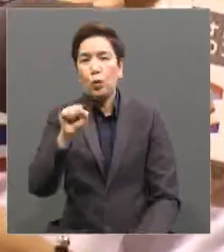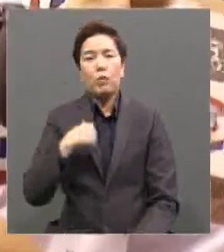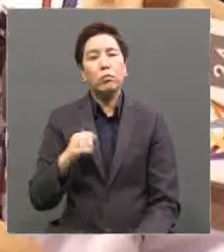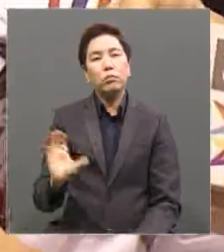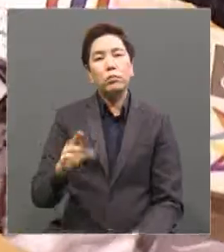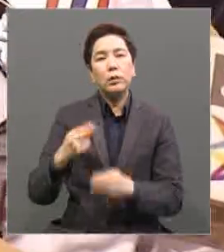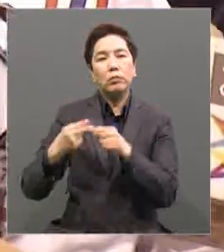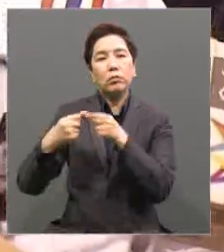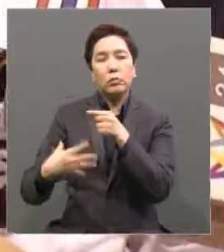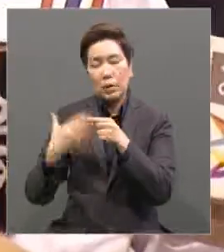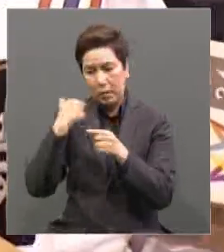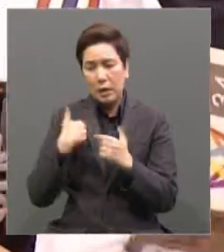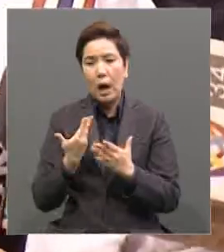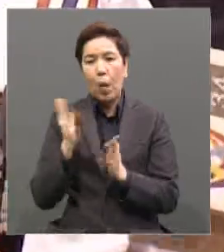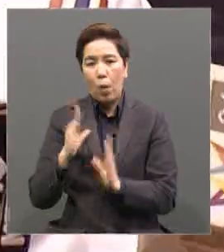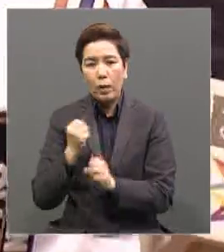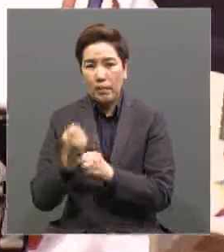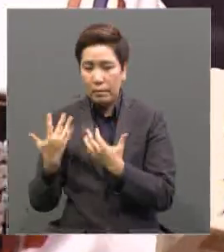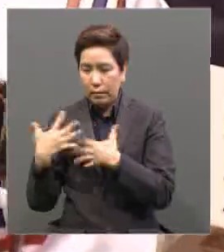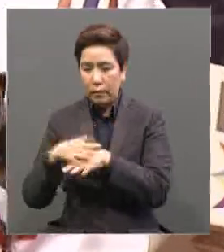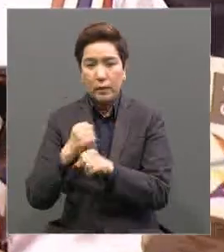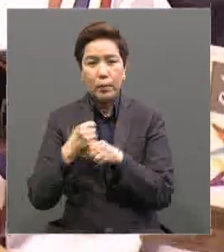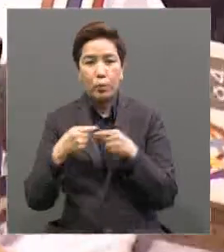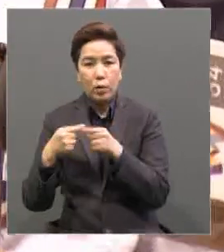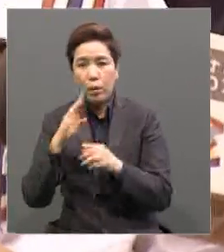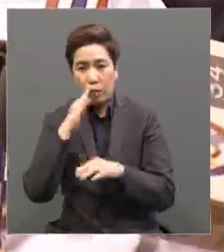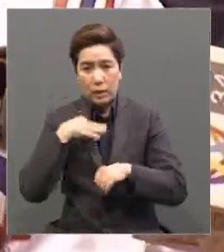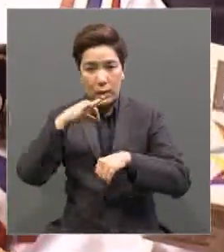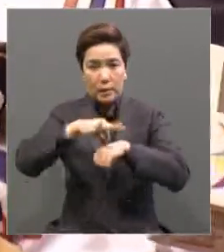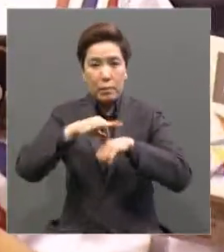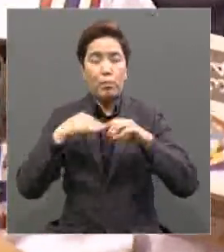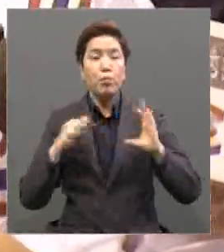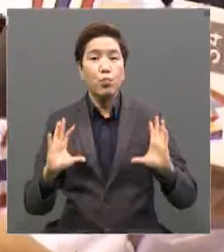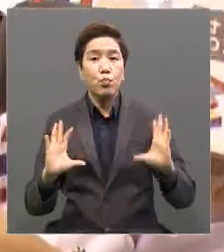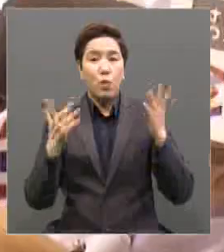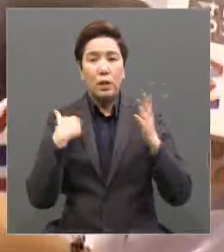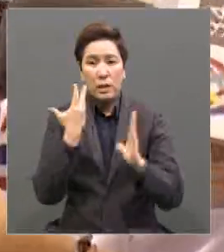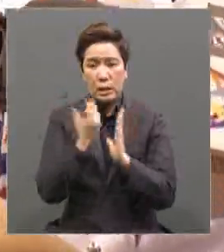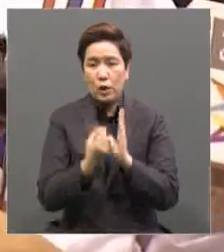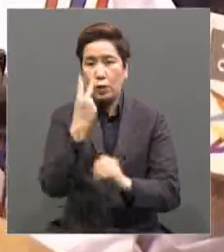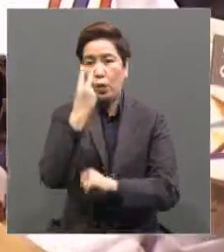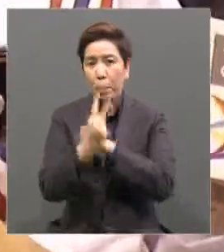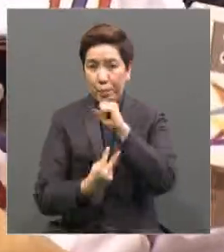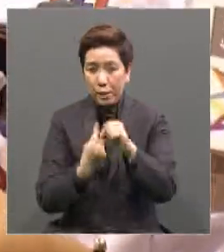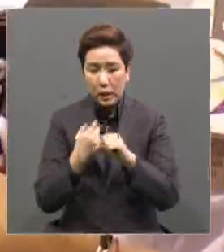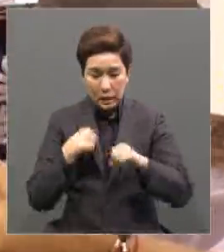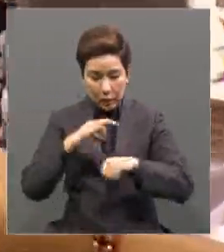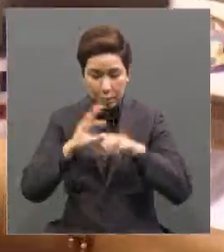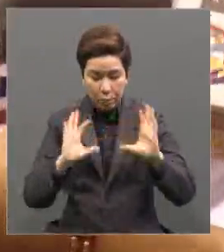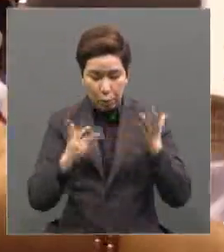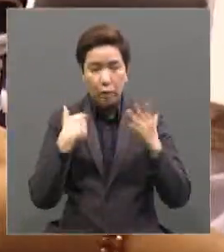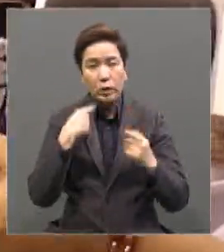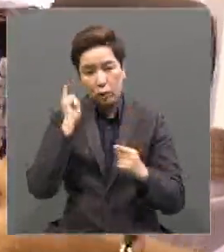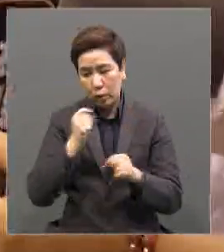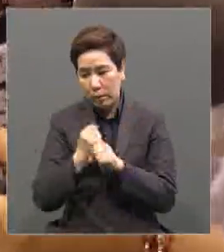านบอกว่าเพราะต้องการให้มีคนเข้ามาสานงานต่อเมื่อพ้นจากตำแหน่งนายกรัฐมนตรีที่เหลืออีกเพียง2ปีตามกฎหมายครับ